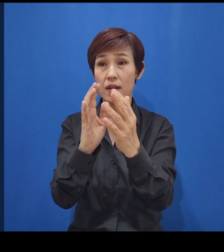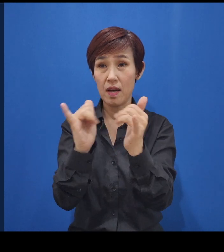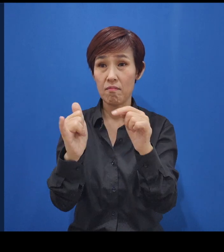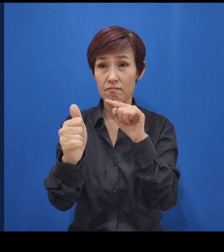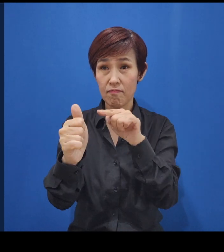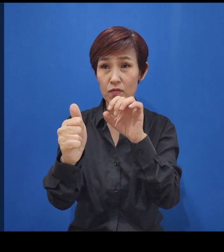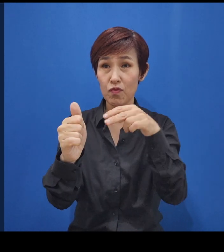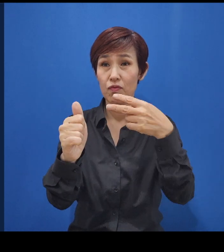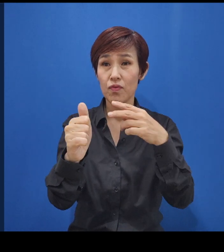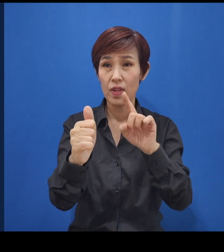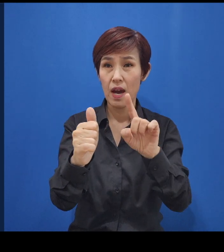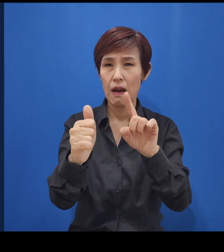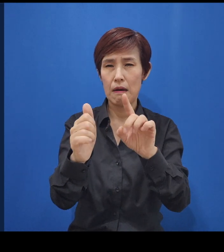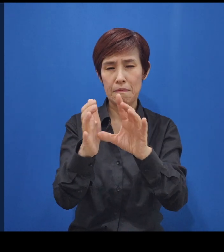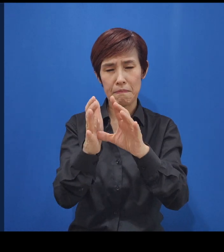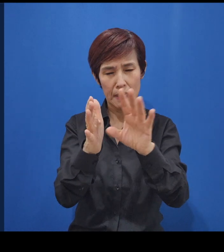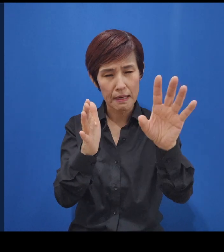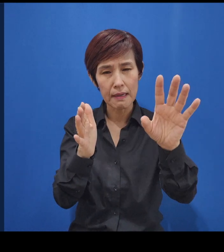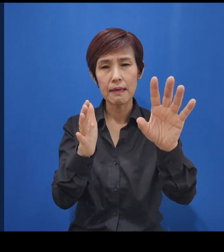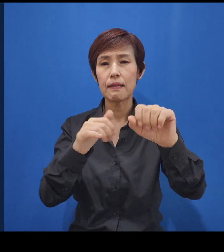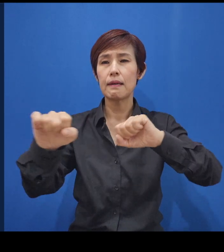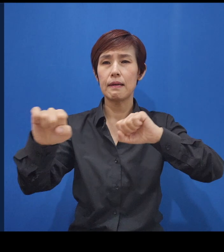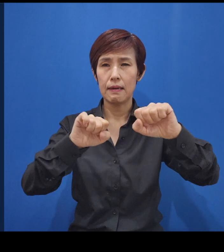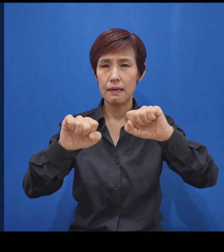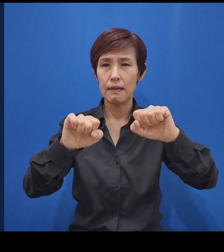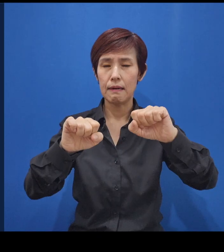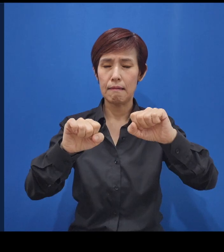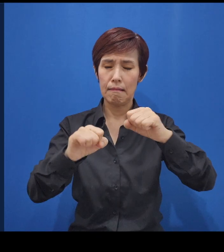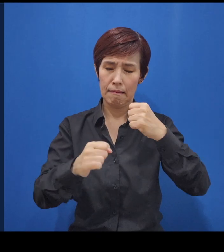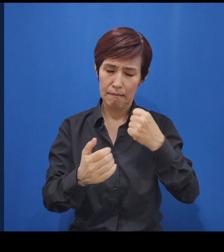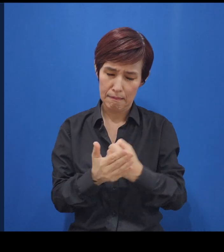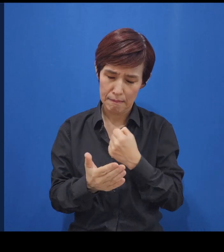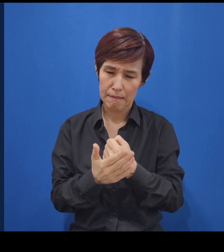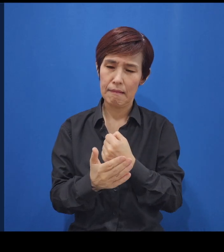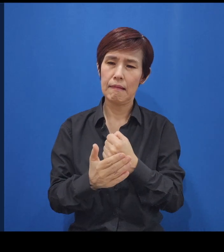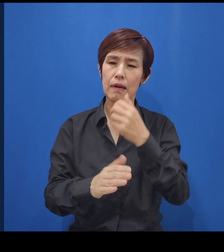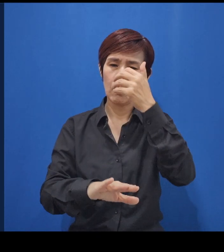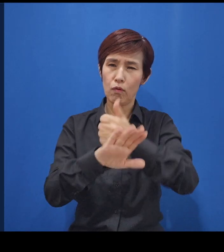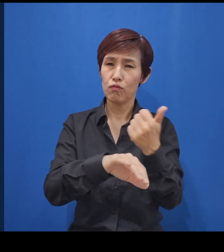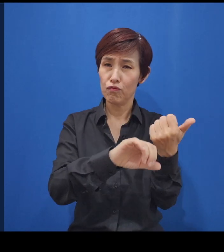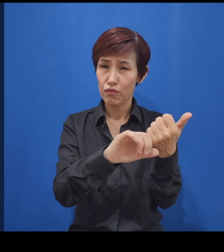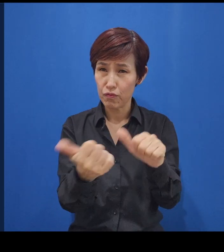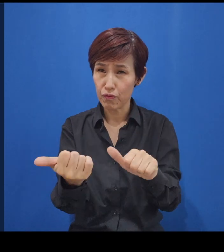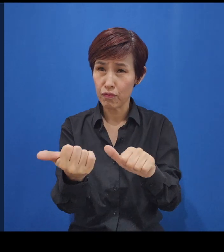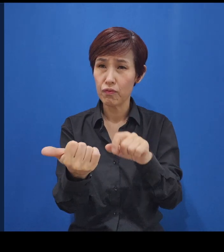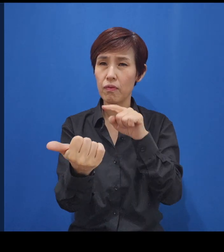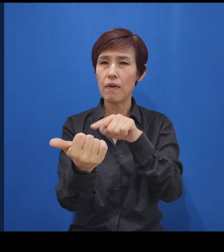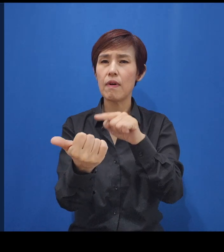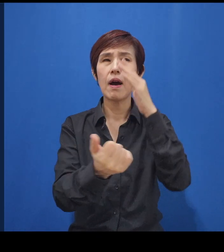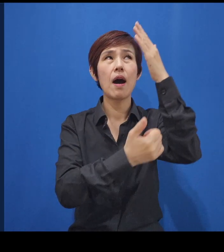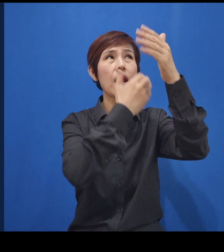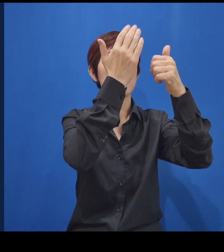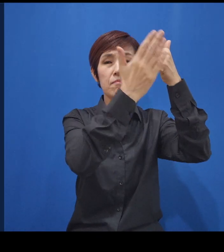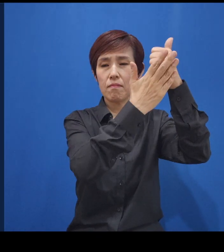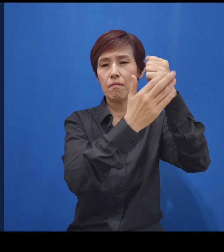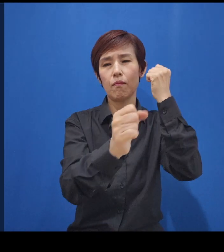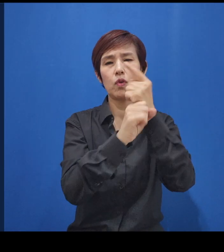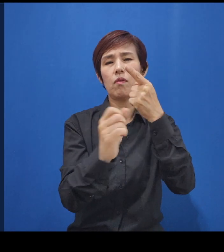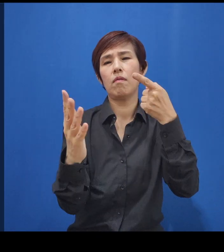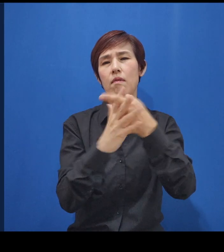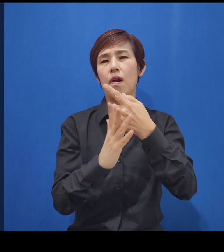응하였으니, 유다가 이렇게 못되는 일을 하고 스스로 안타까운 길을 걷게 될 것에 대해 이미 하나님은